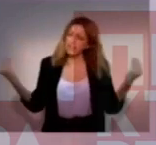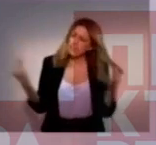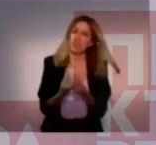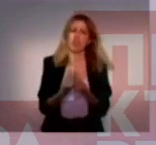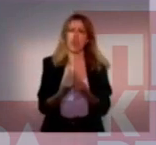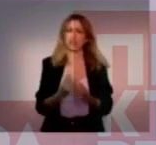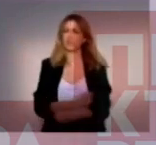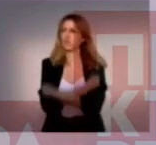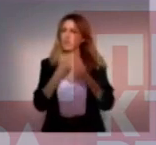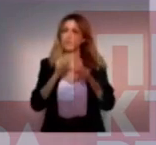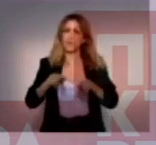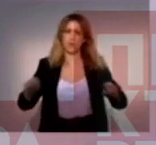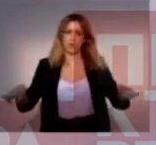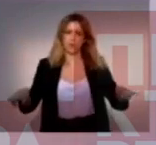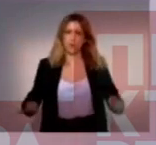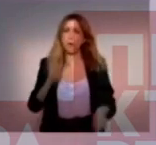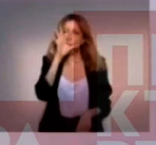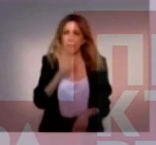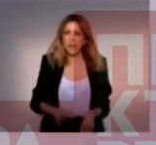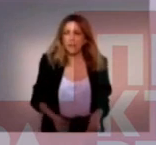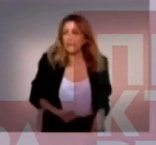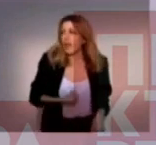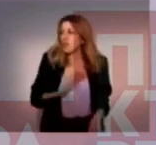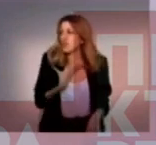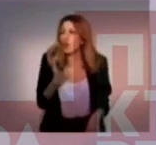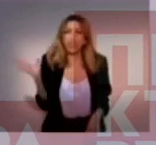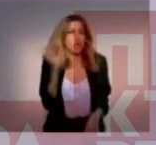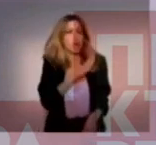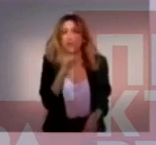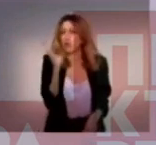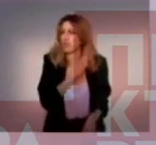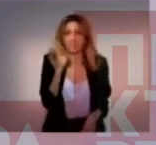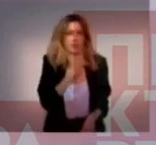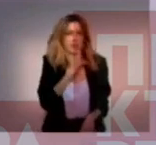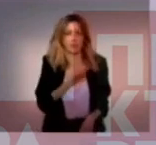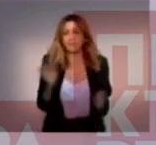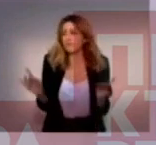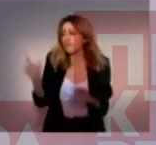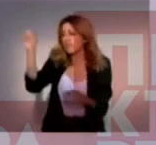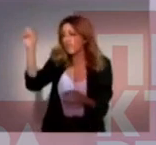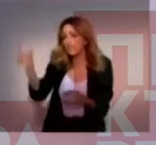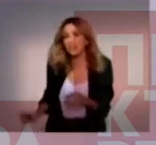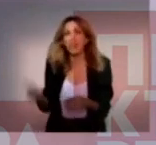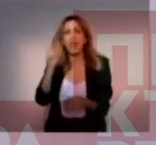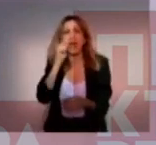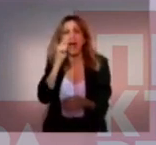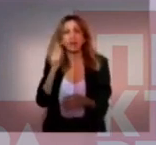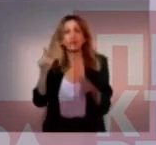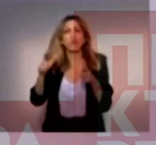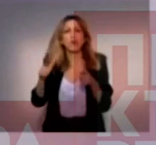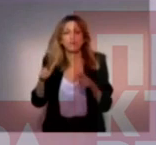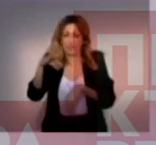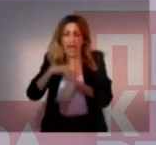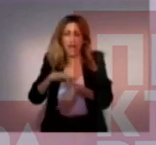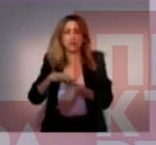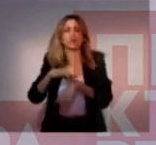άρρωστου να ζητά πολιτική παρέμβαση για να μπορέσει ο συγγενής του, ο φίλος του, να βρει περίθαλψη